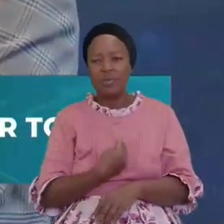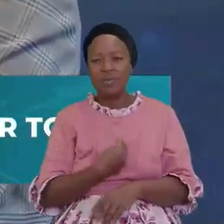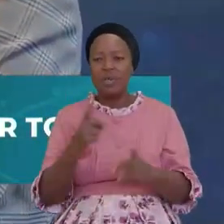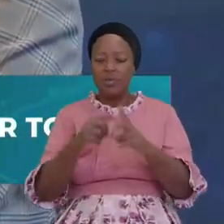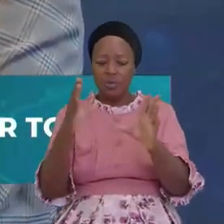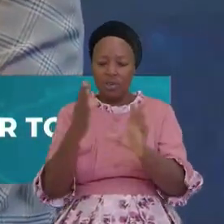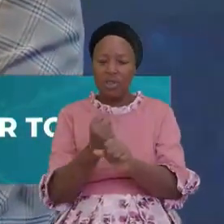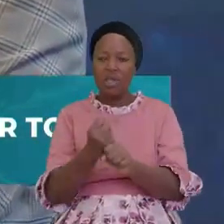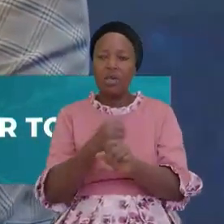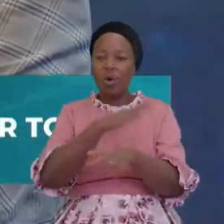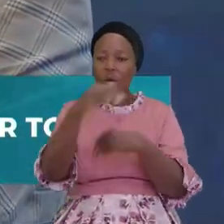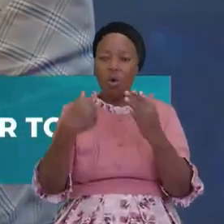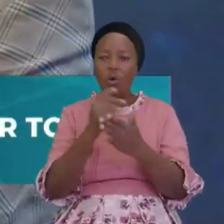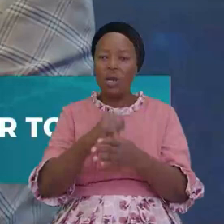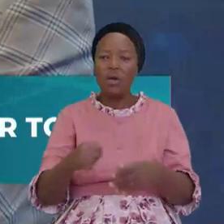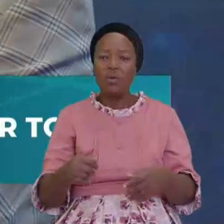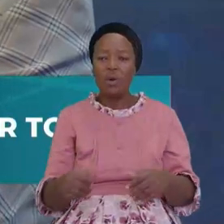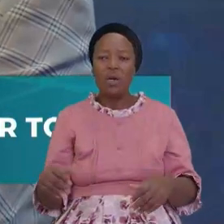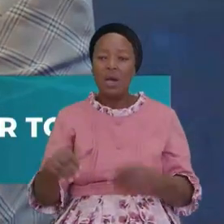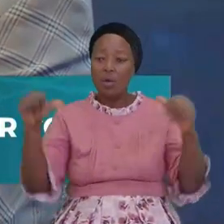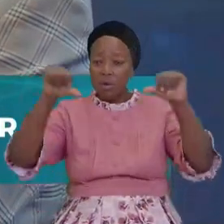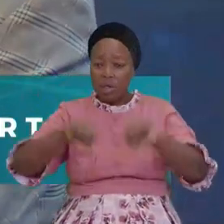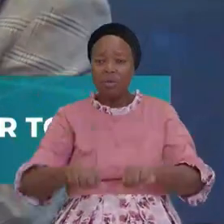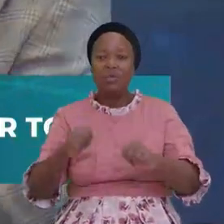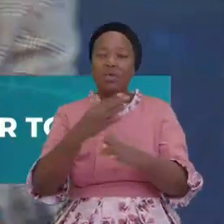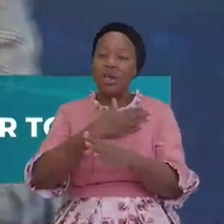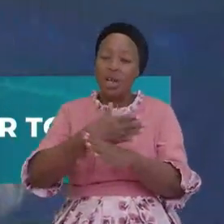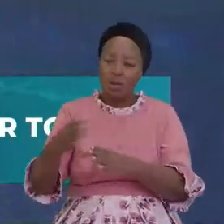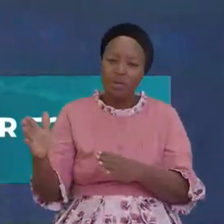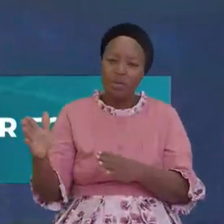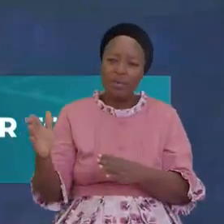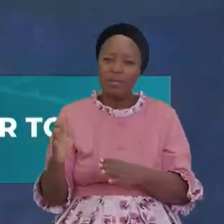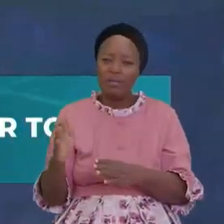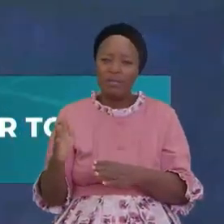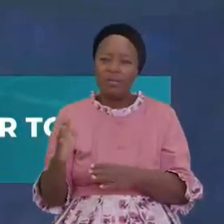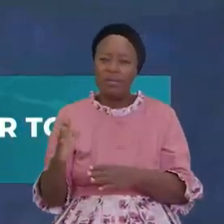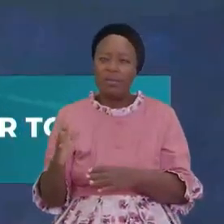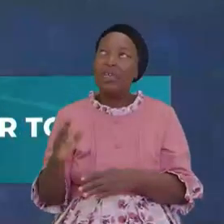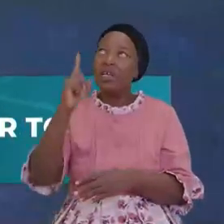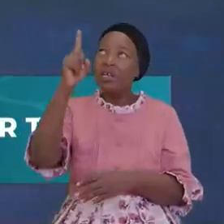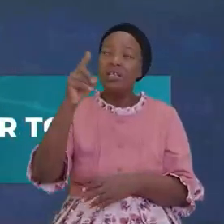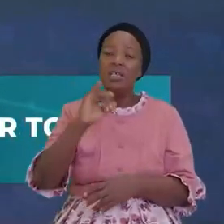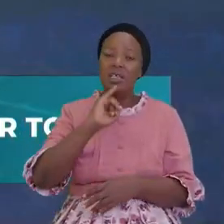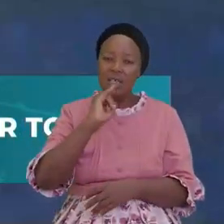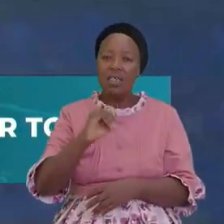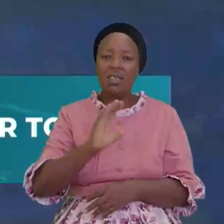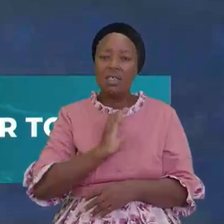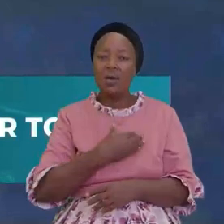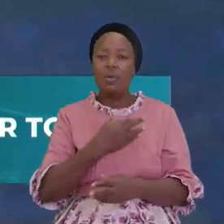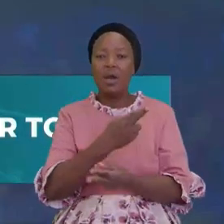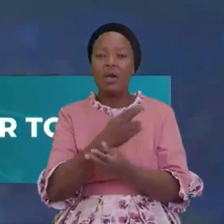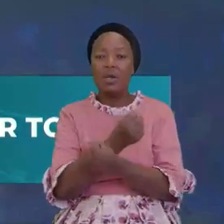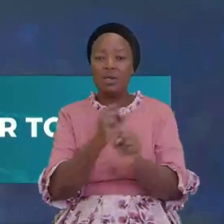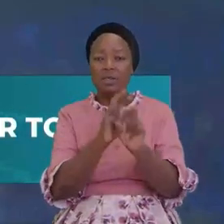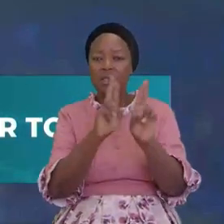Il est mort sur la croix pour nous, pour ôter nos culpabilités et nos péchés.